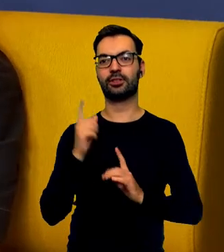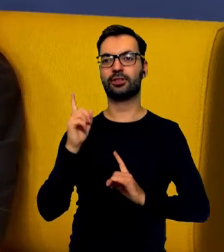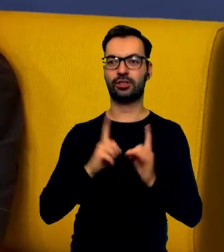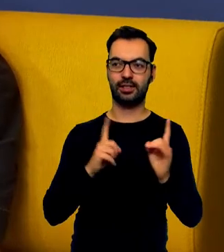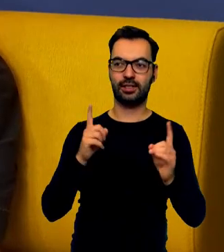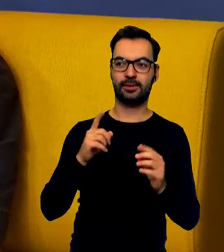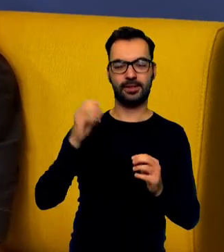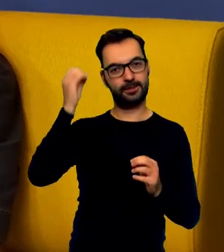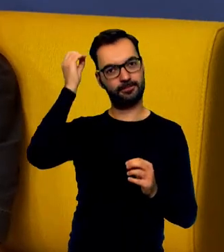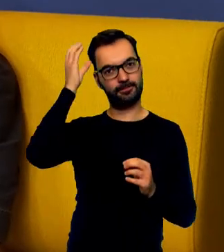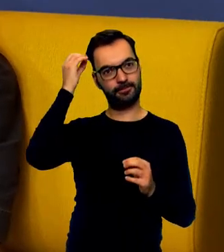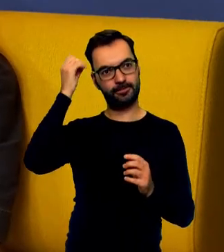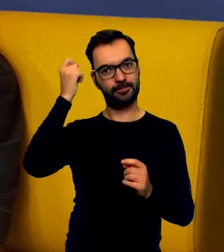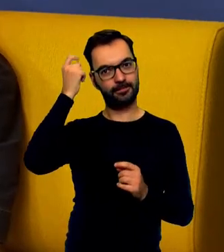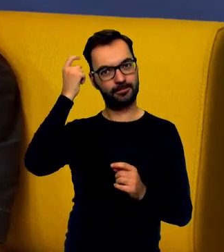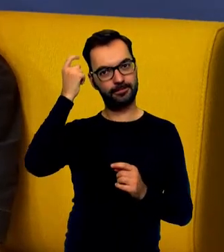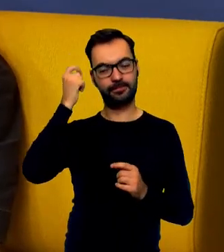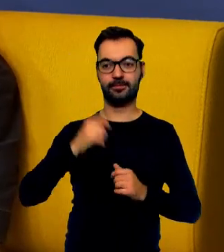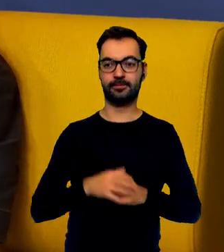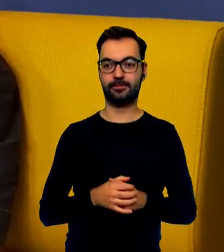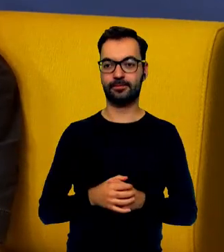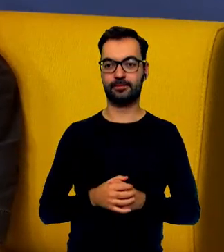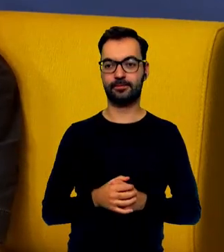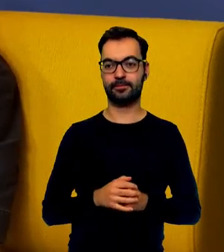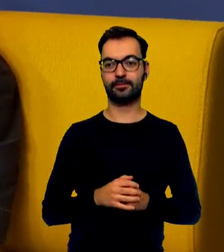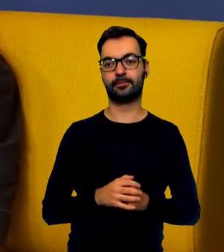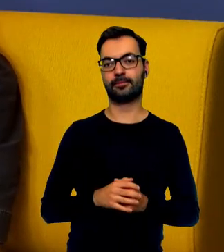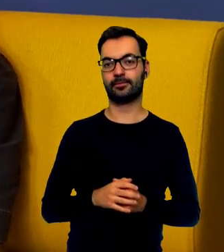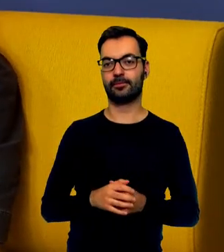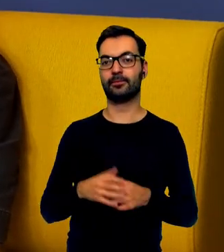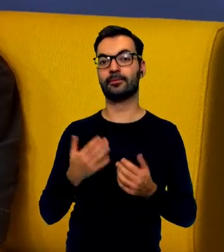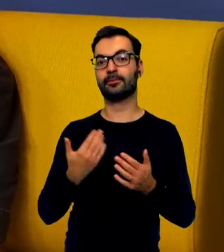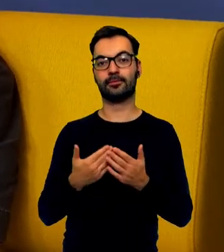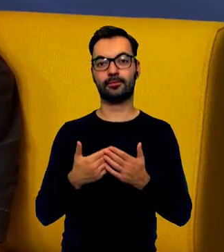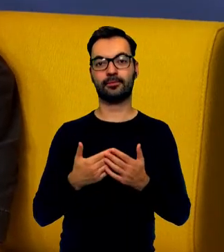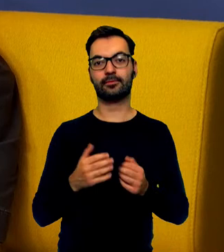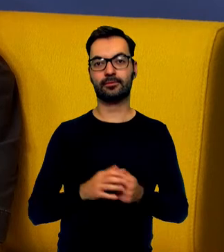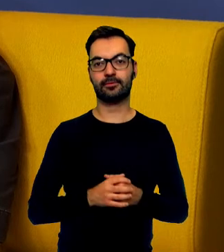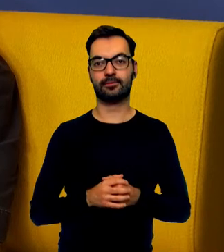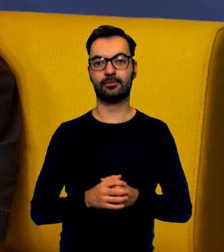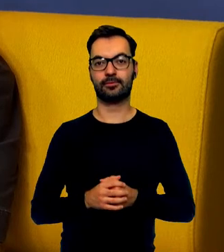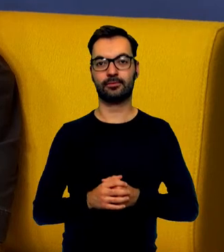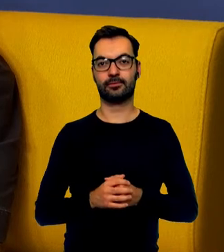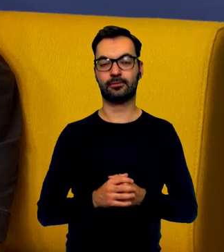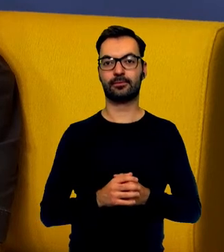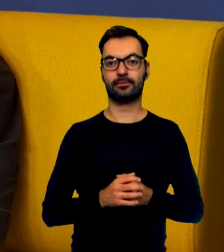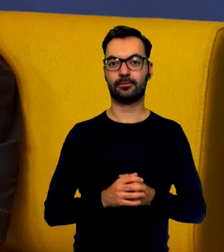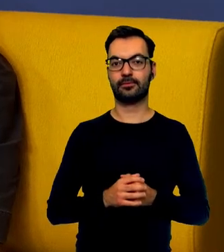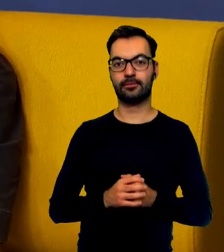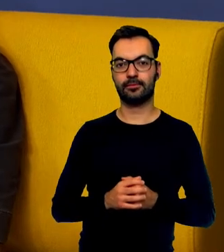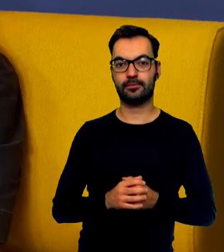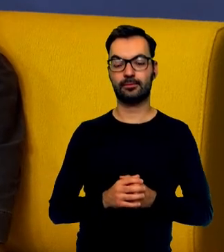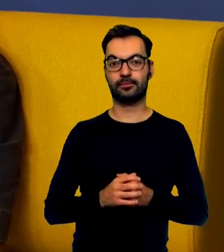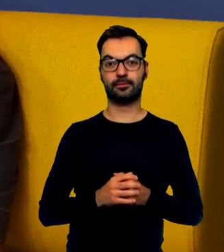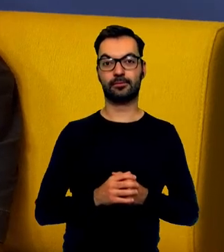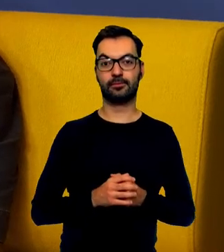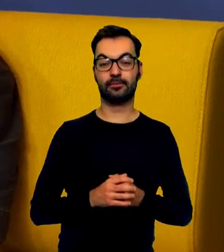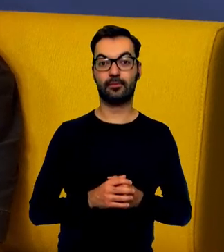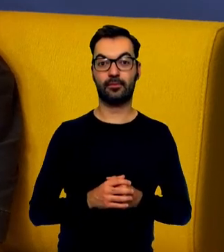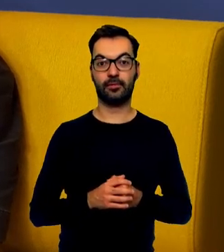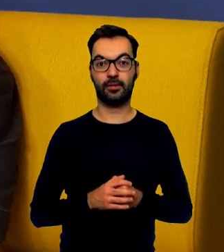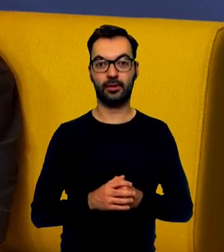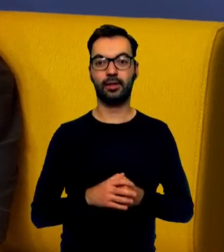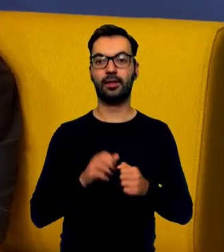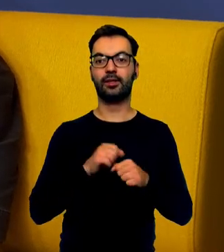czasami się zapalała też czerwona lampka. To też dlatego, że mam wrażenie, że, o czym też w książce